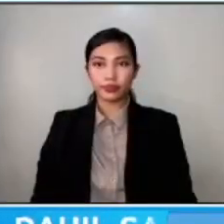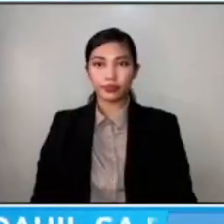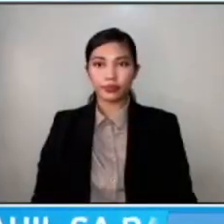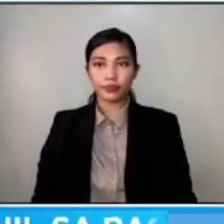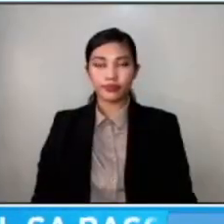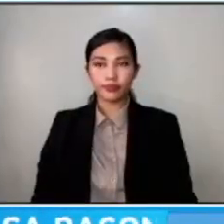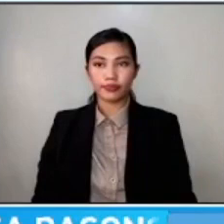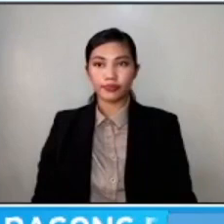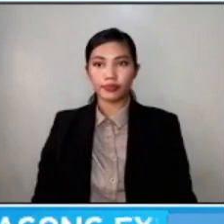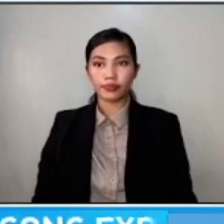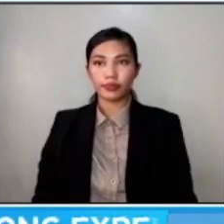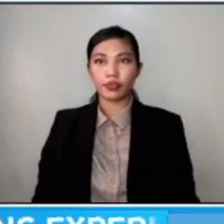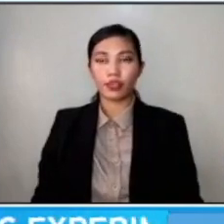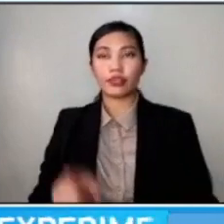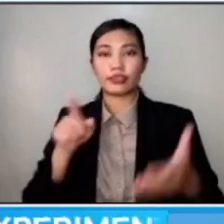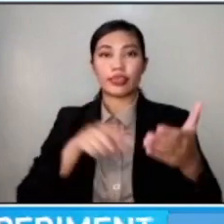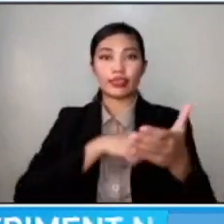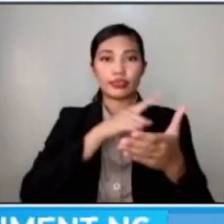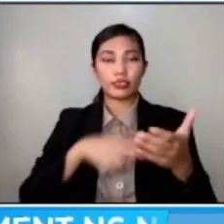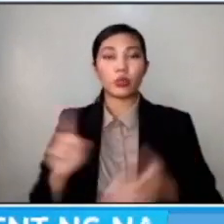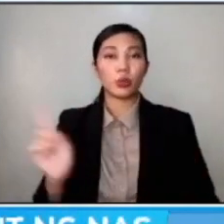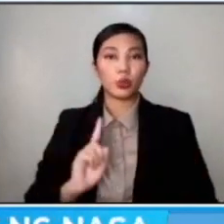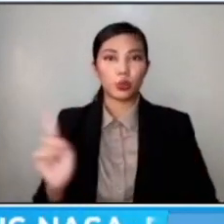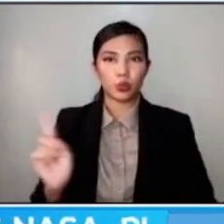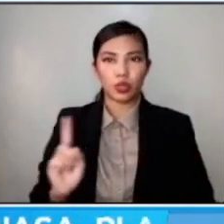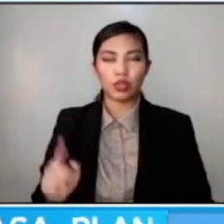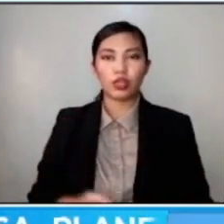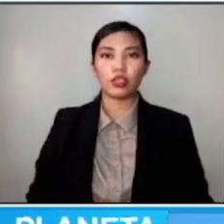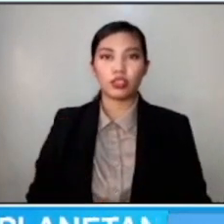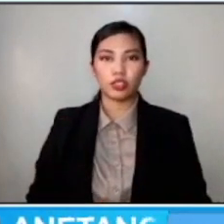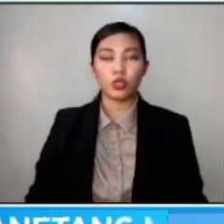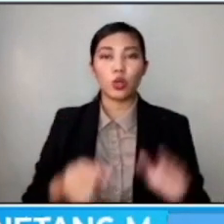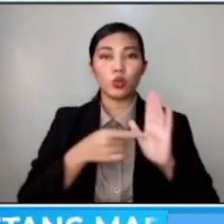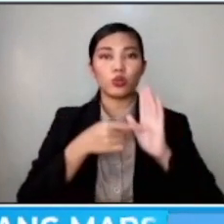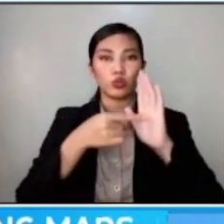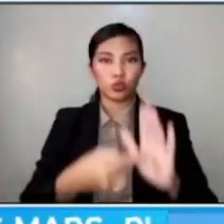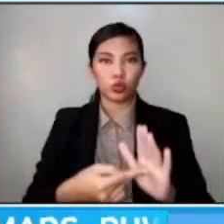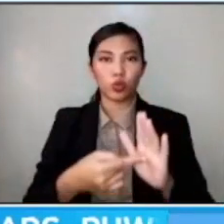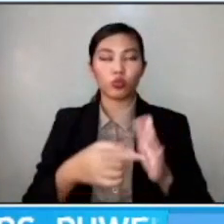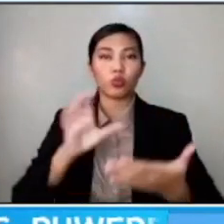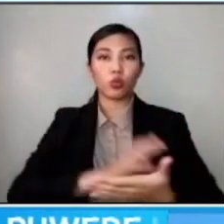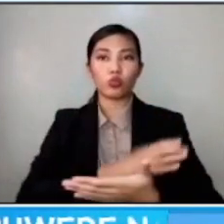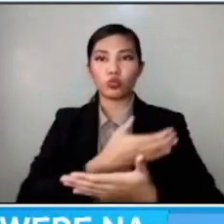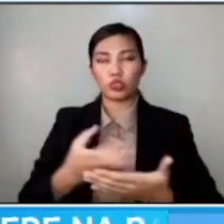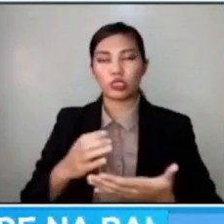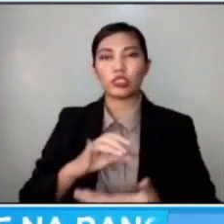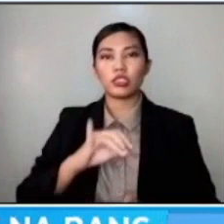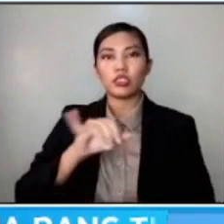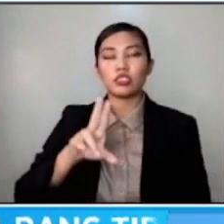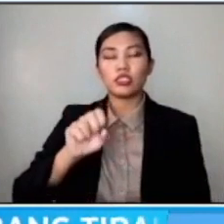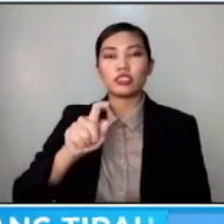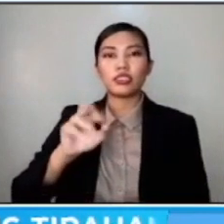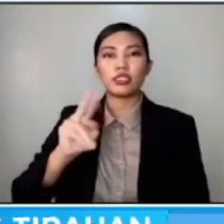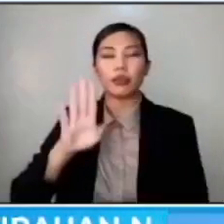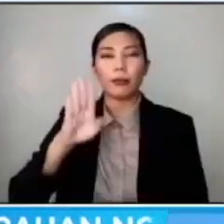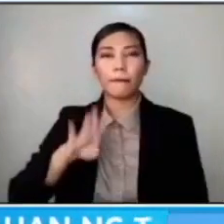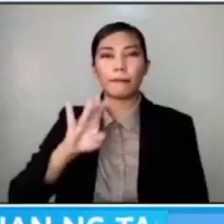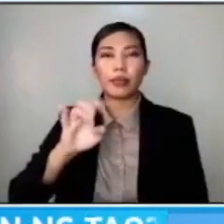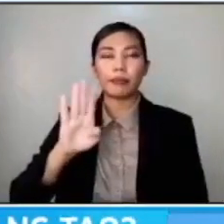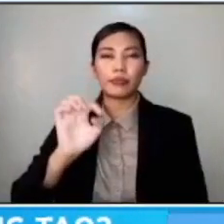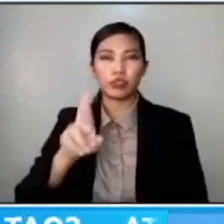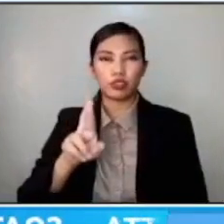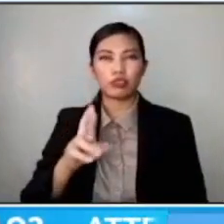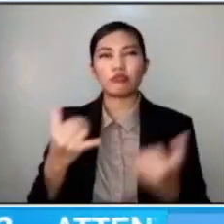Cancelled na ang natitirang Justice World Tour show ni Justin Bieber. Sabi ni JB, prioridad niya ngayon ang kanyang kalusugan matapos